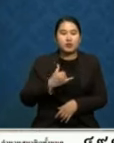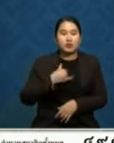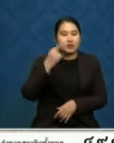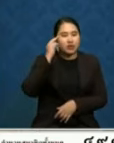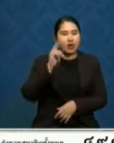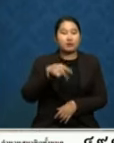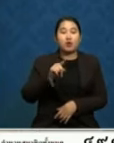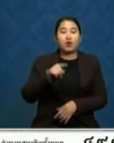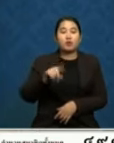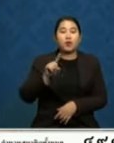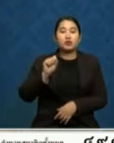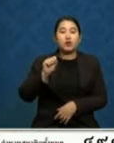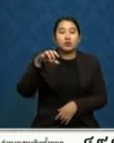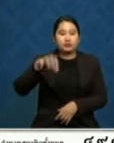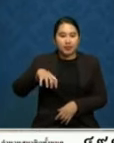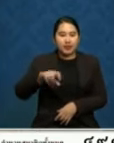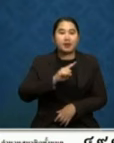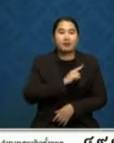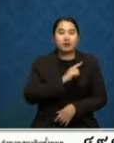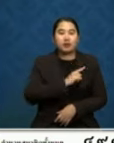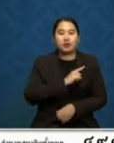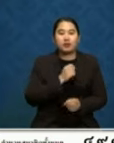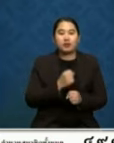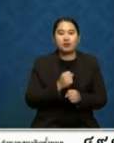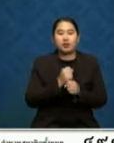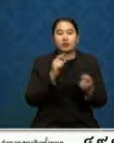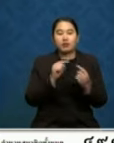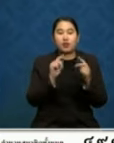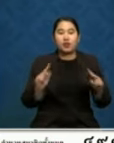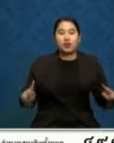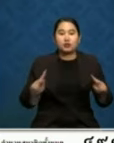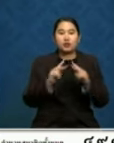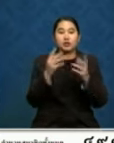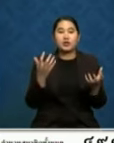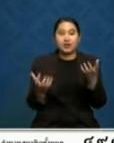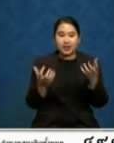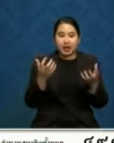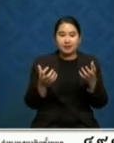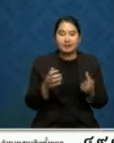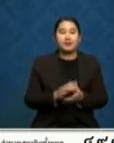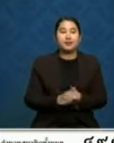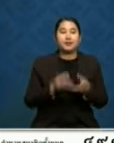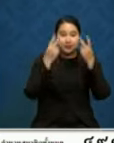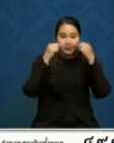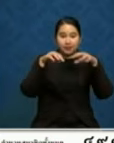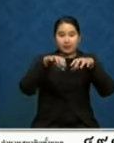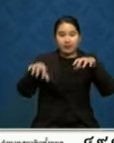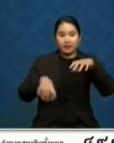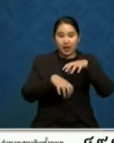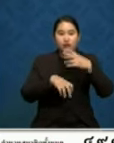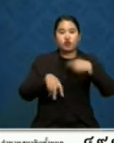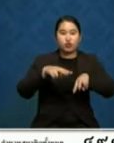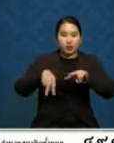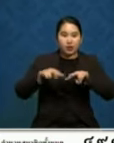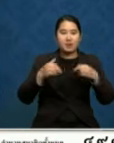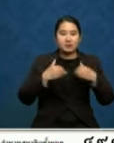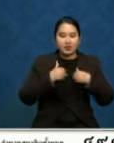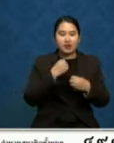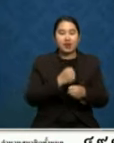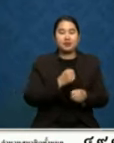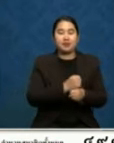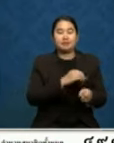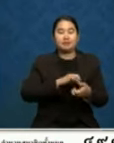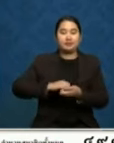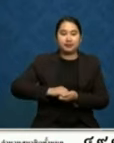นอยู่ในความรับผิดชอบของกระทรวงยุติธรรมก็มีสำนักนายกรัฐมนตรีนั้นเกี่ยวข้องด้วยก็ต้องบูรณาการ